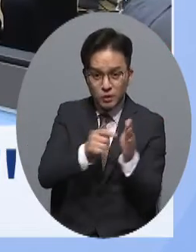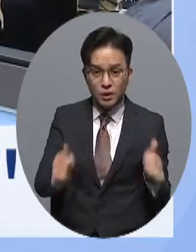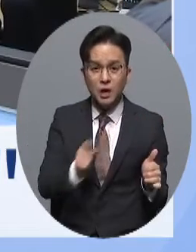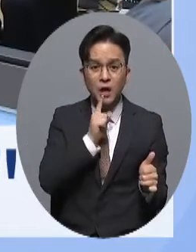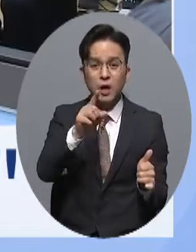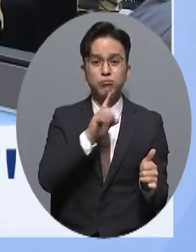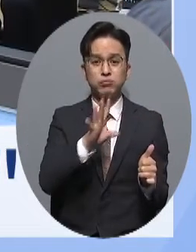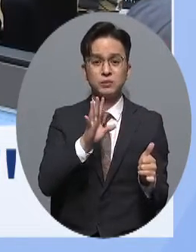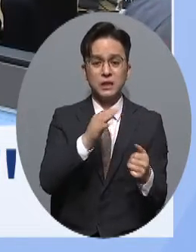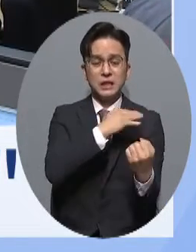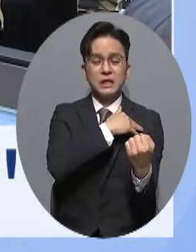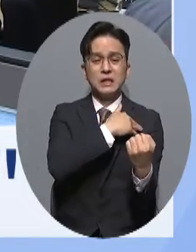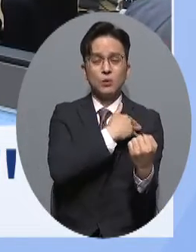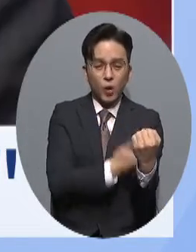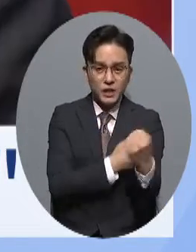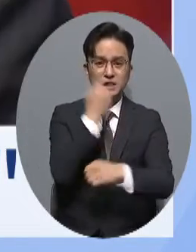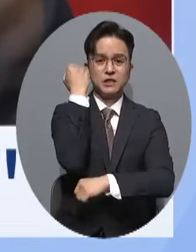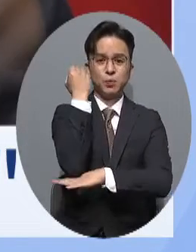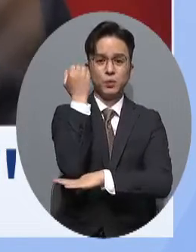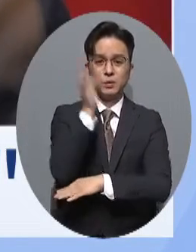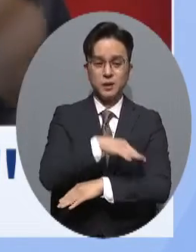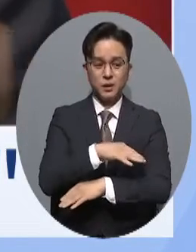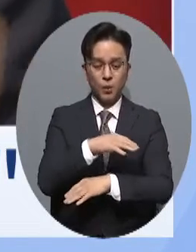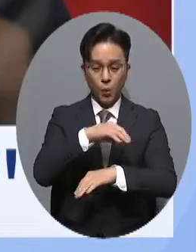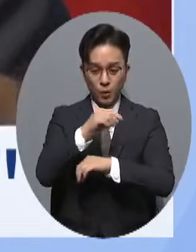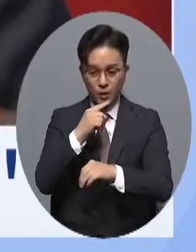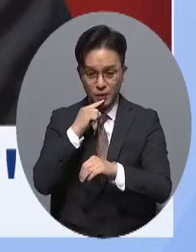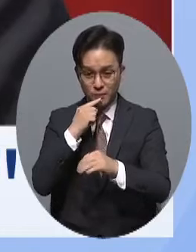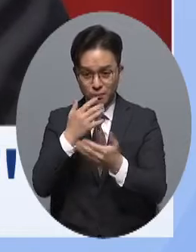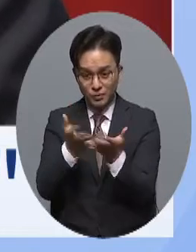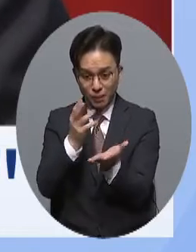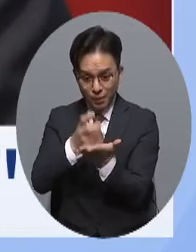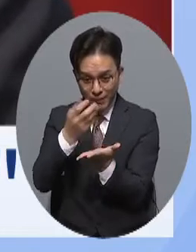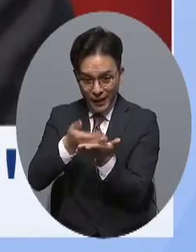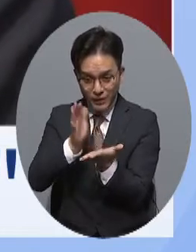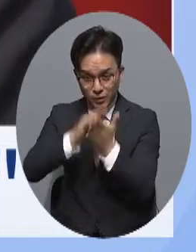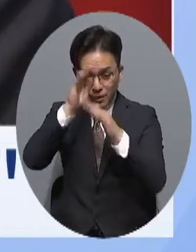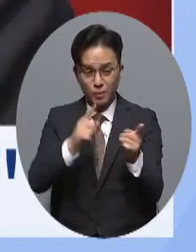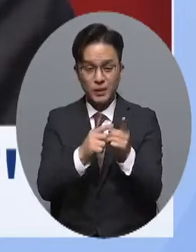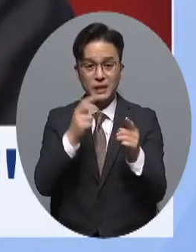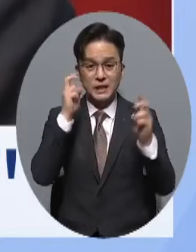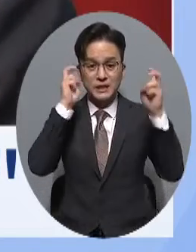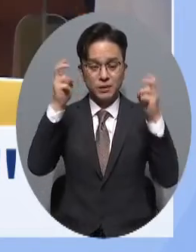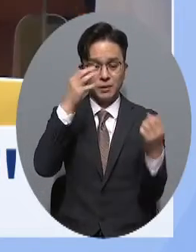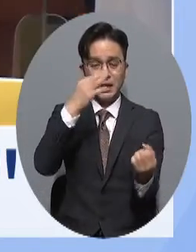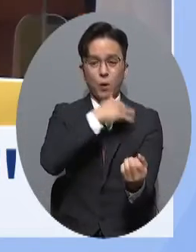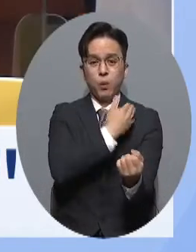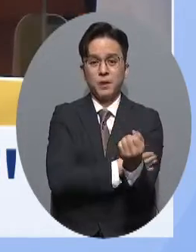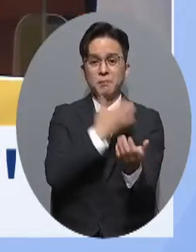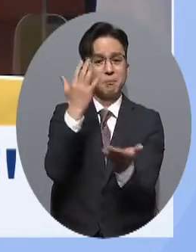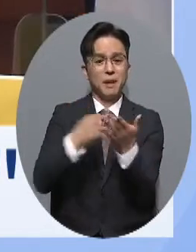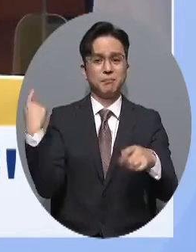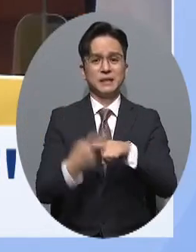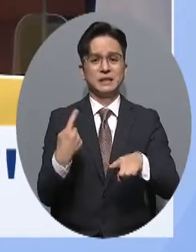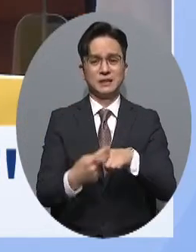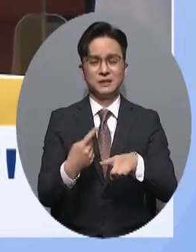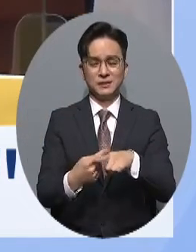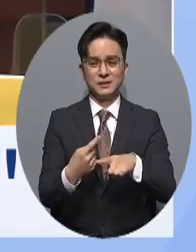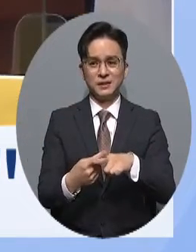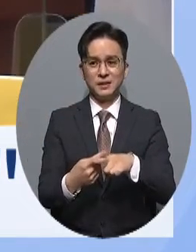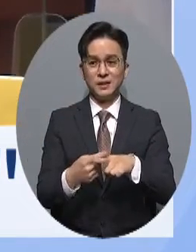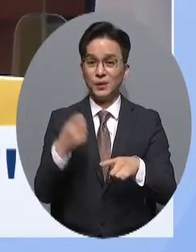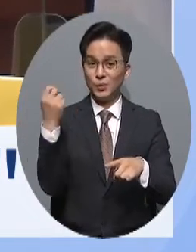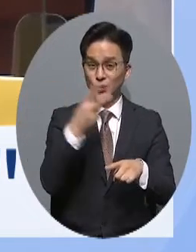민주노총과 관련되는 대형 어떻게 보면 그 정규 노조에 대해서만 거의 뭐 행복이 어떤 무기를 주기 때문에